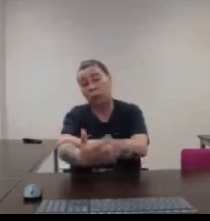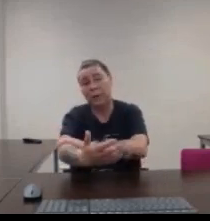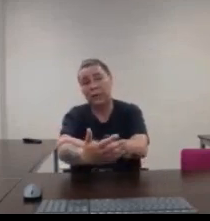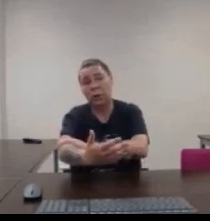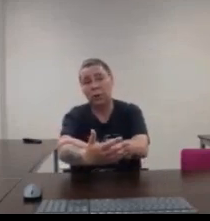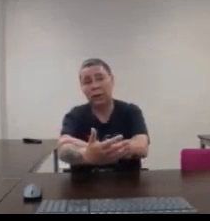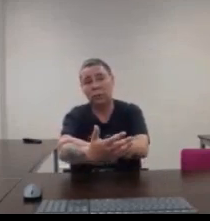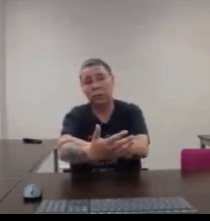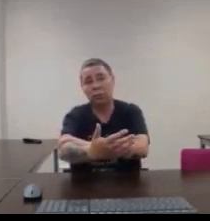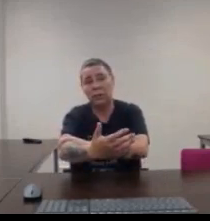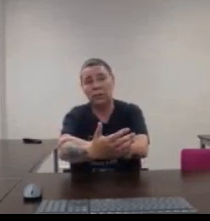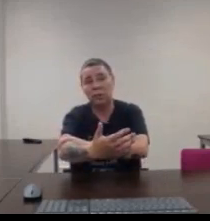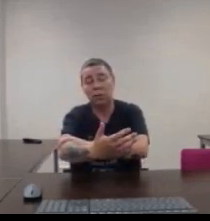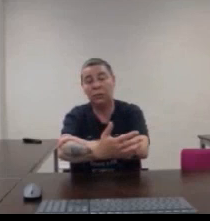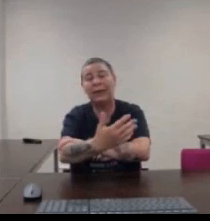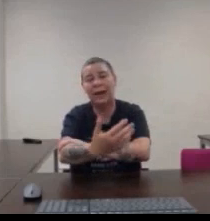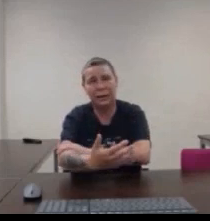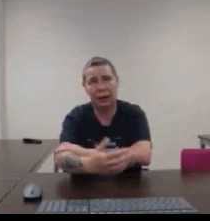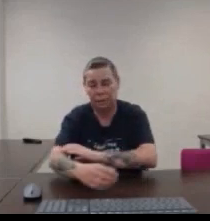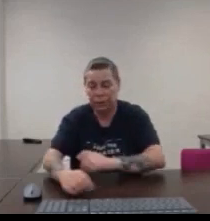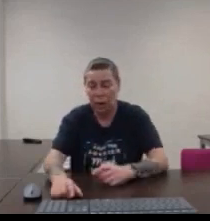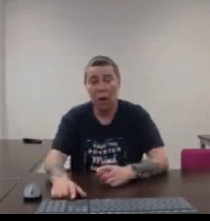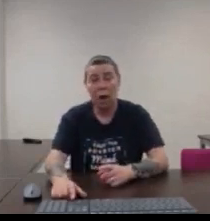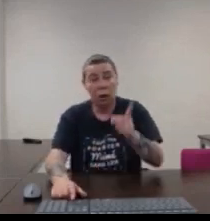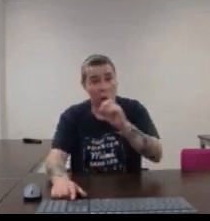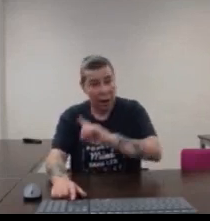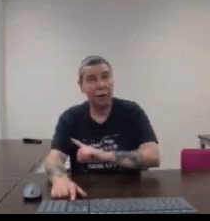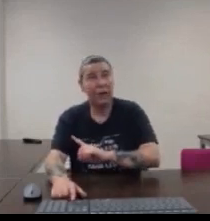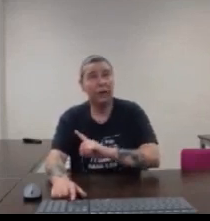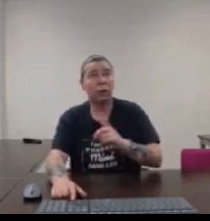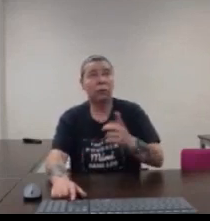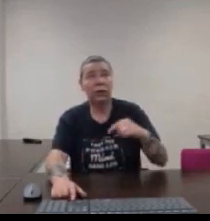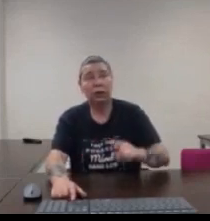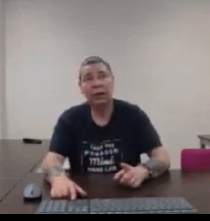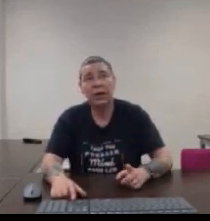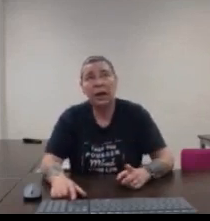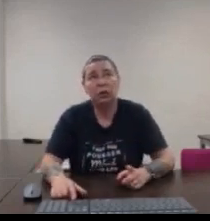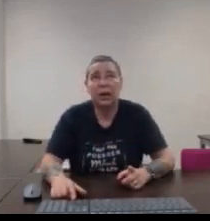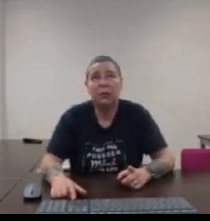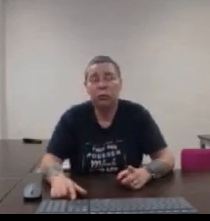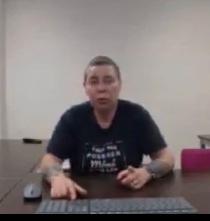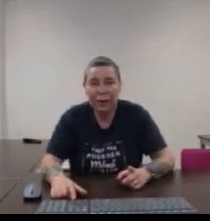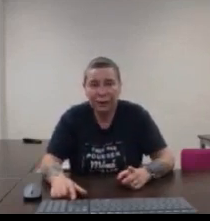de fait, ce sont les parties molles de l'articulation qui vont être altérées. À l'inverse, quand on est dans un cas de travail musculaire